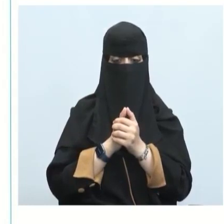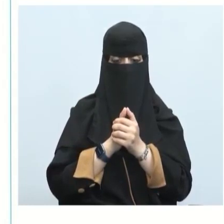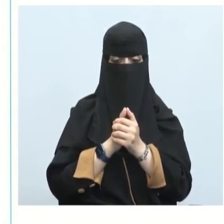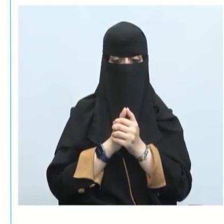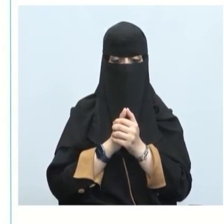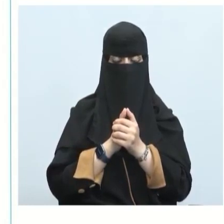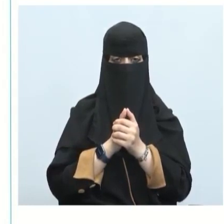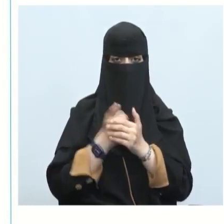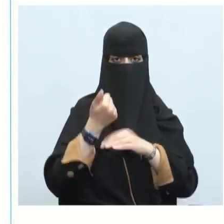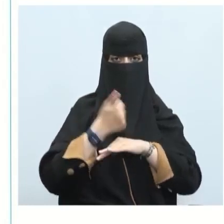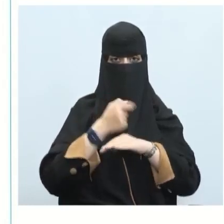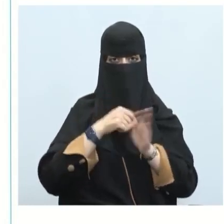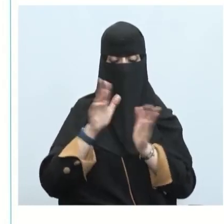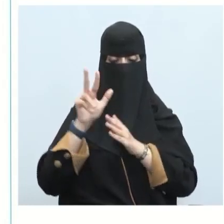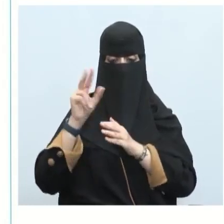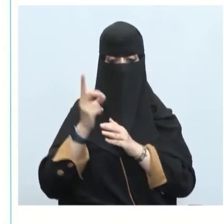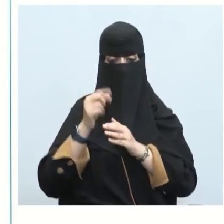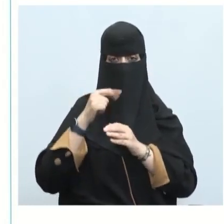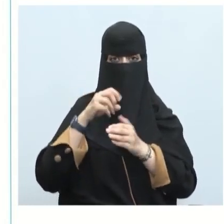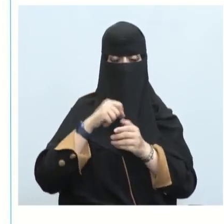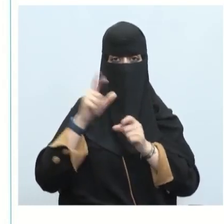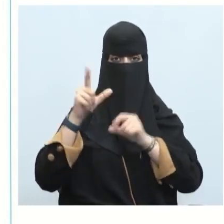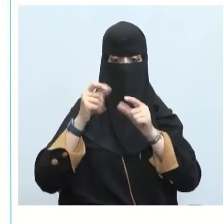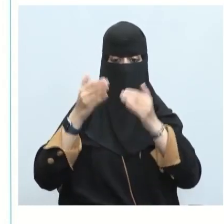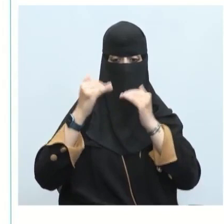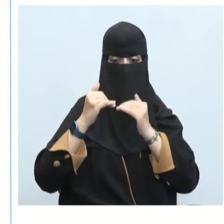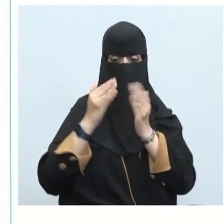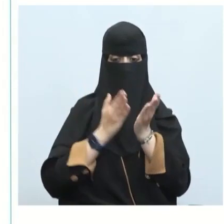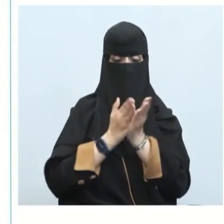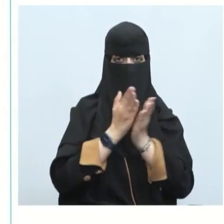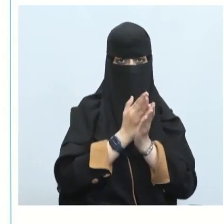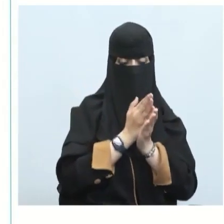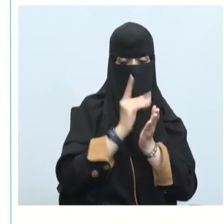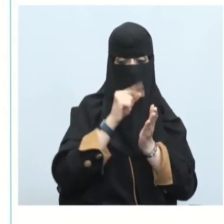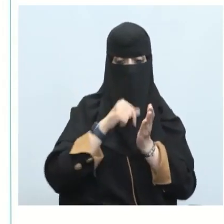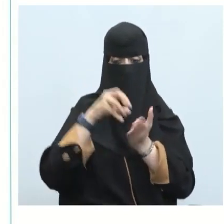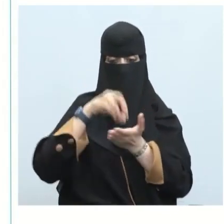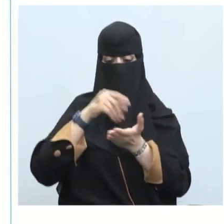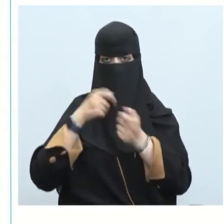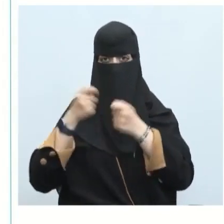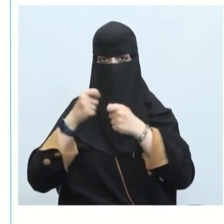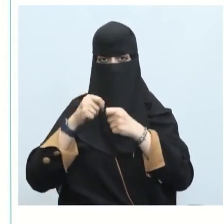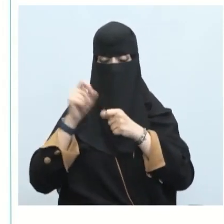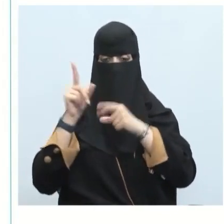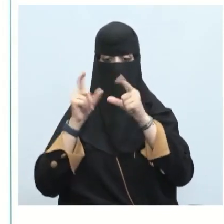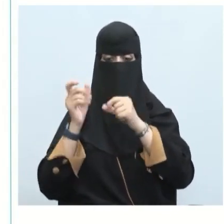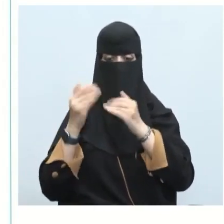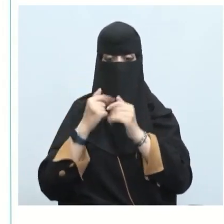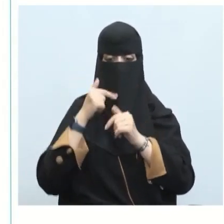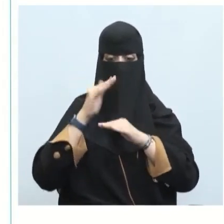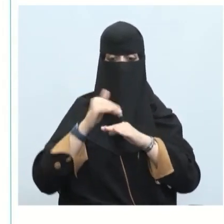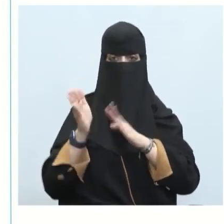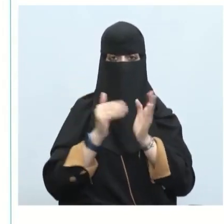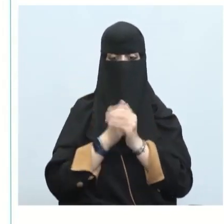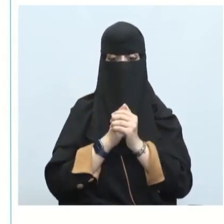الاجتماعي بعد ذلك سنتعرف الى طرق الترويج لموقع الكتروني يعتمد